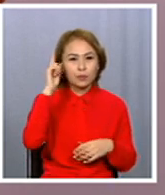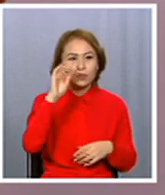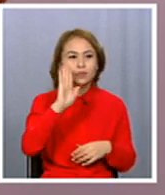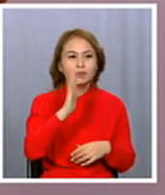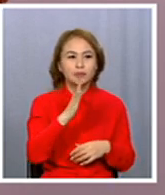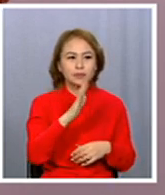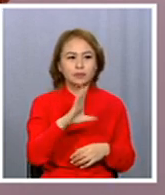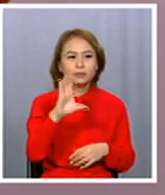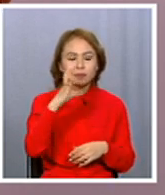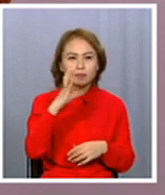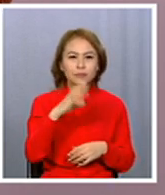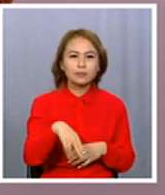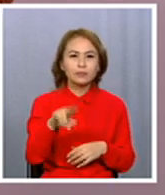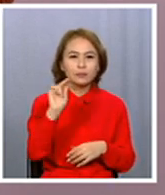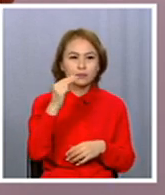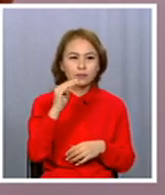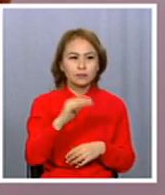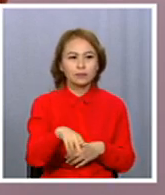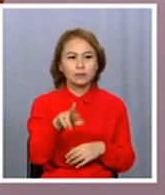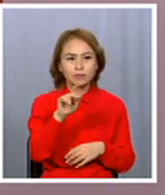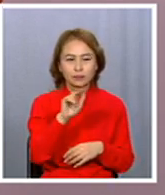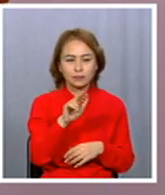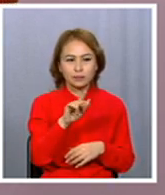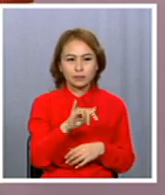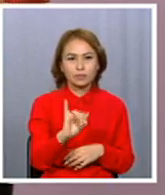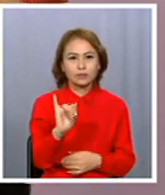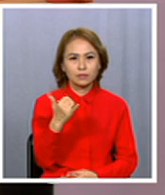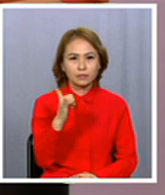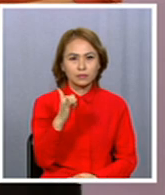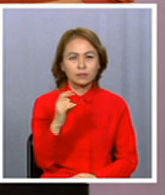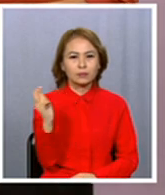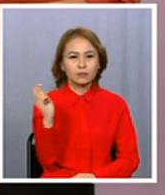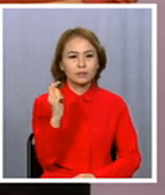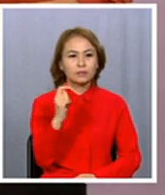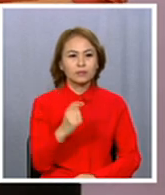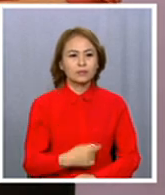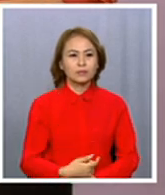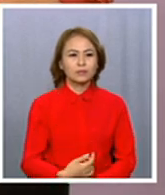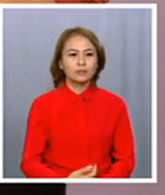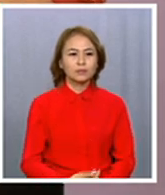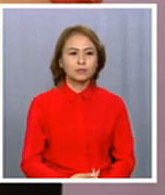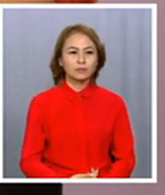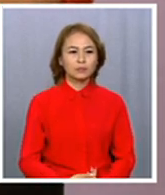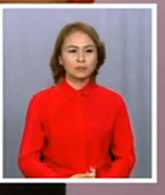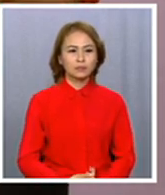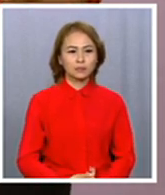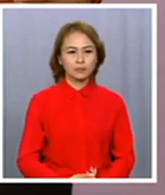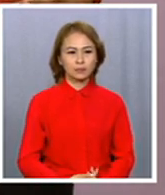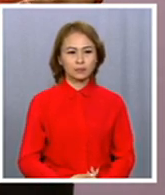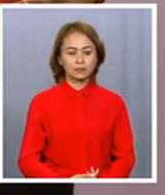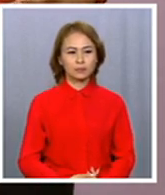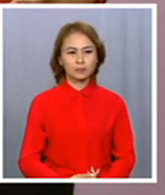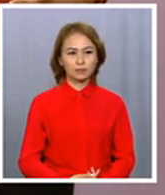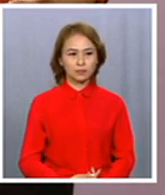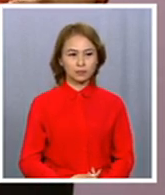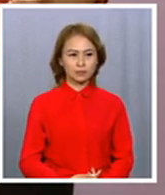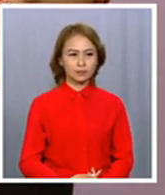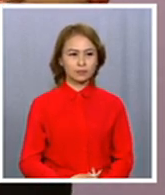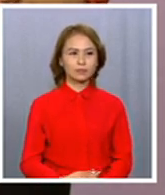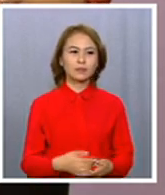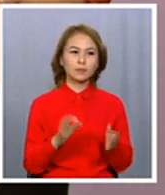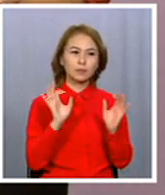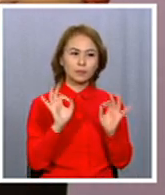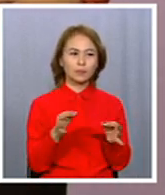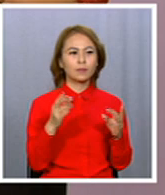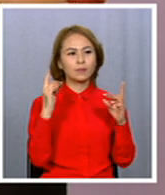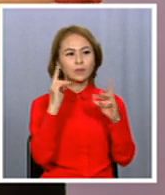сейсенбі, сәрсенбі, бейсенбі, жұма, сенбі, жексенбі. Бұл ақпарат ақиқат па, әлде